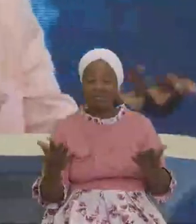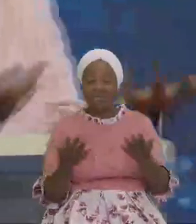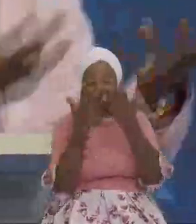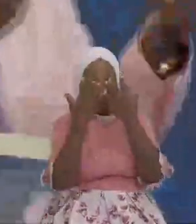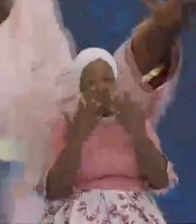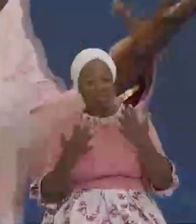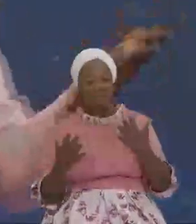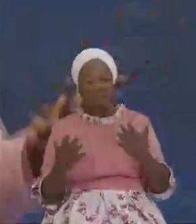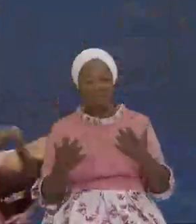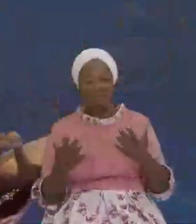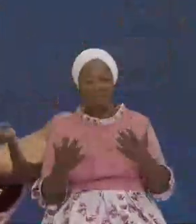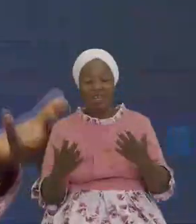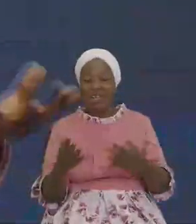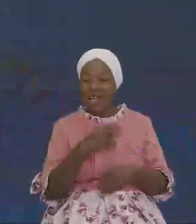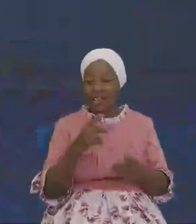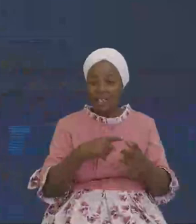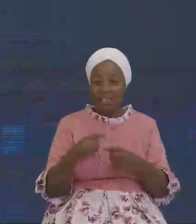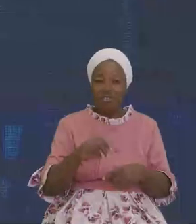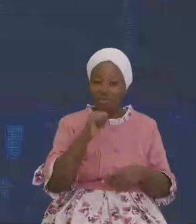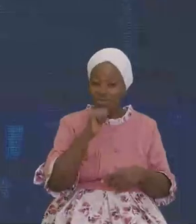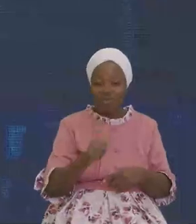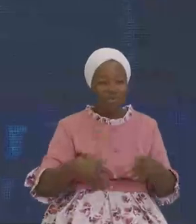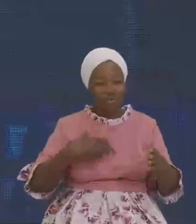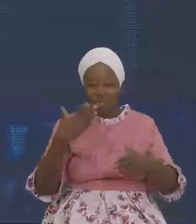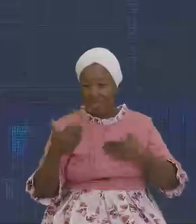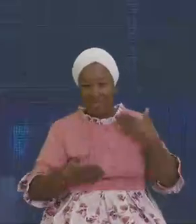Quand la vie est avortée, abaissée,